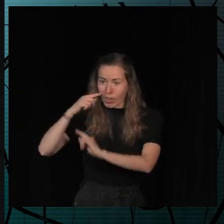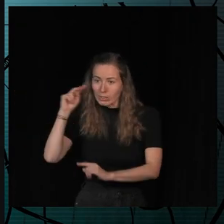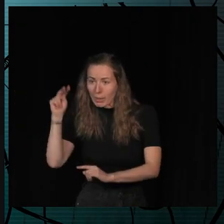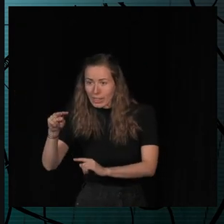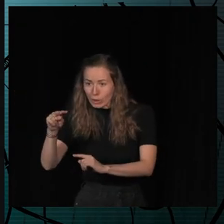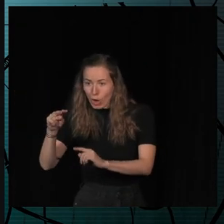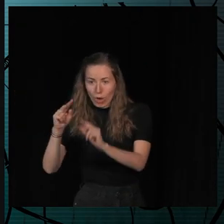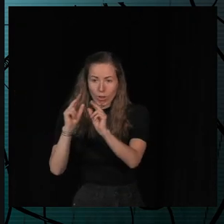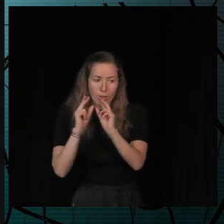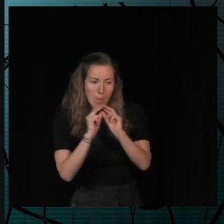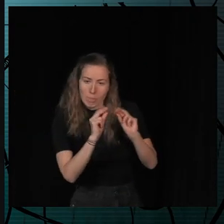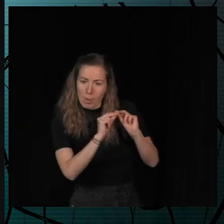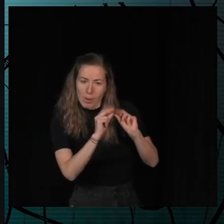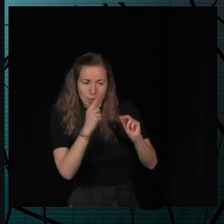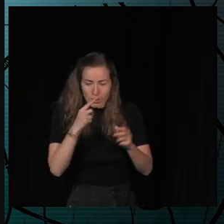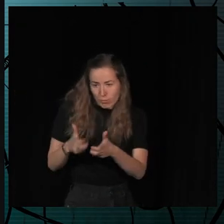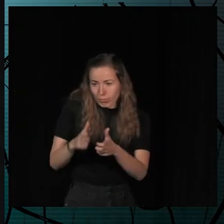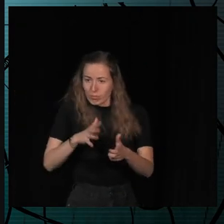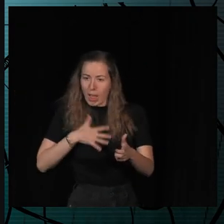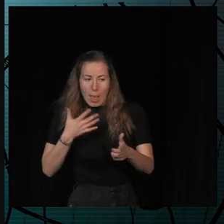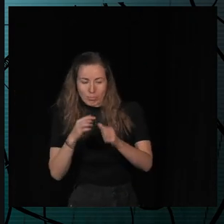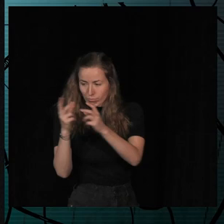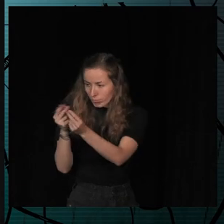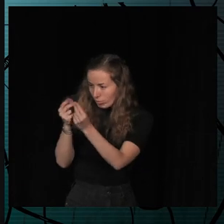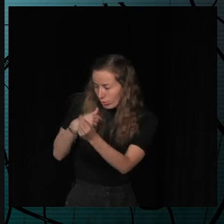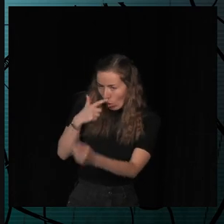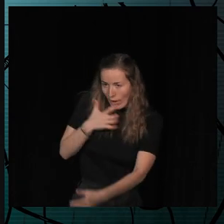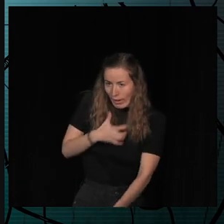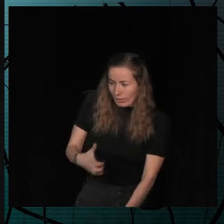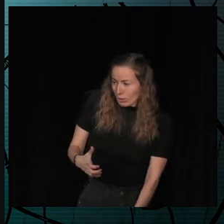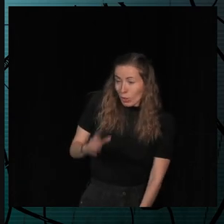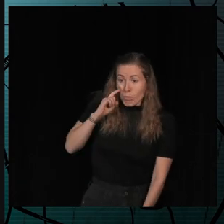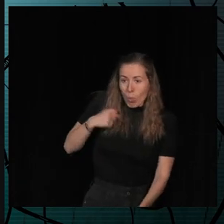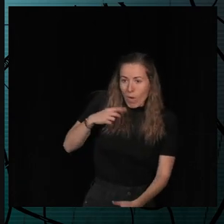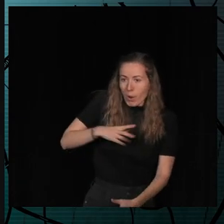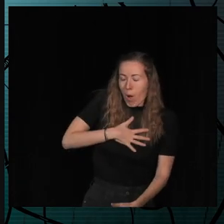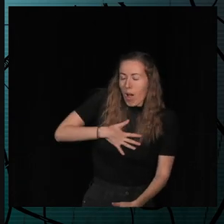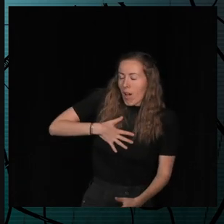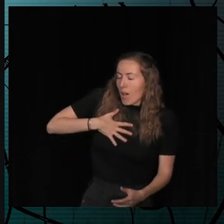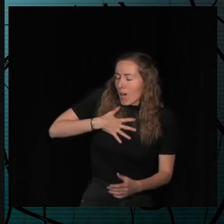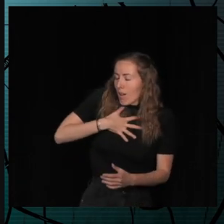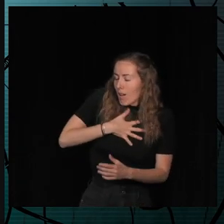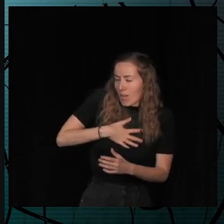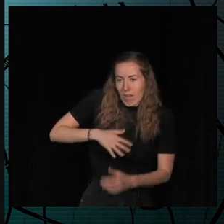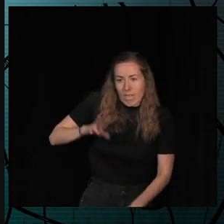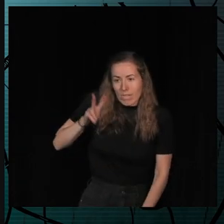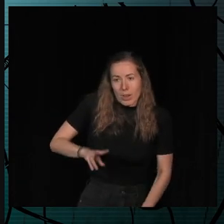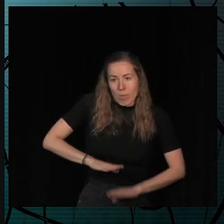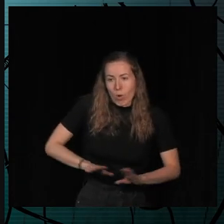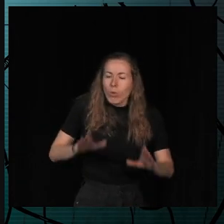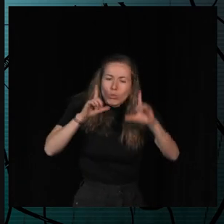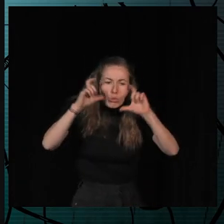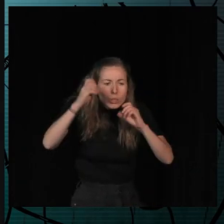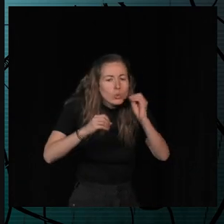il parle sur la manière dont il joue et je trouve ça très riche en tout cas moi j'ai beaucoup de plaisir et c'est vrai que ça soit